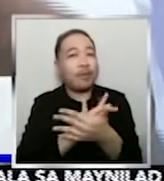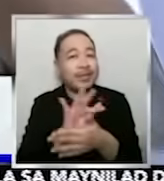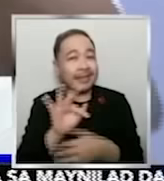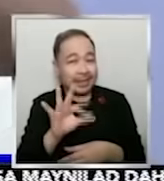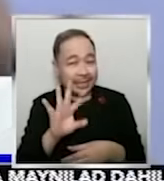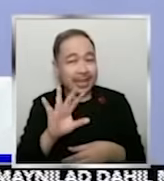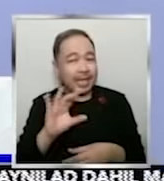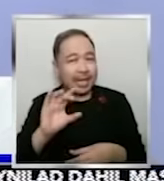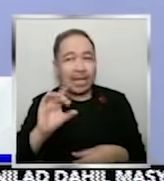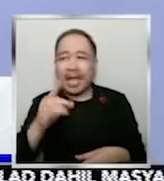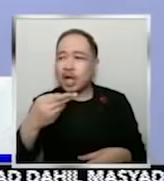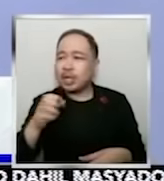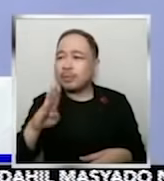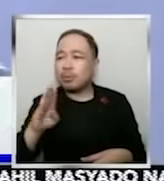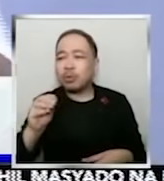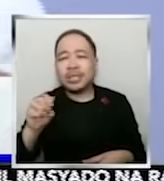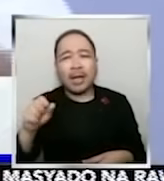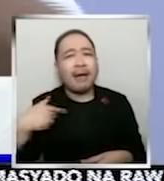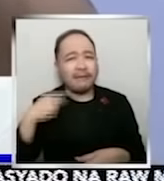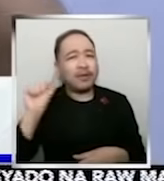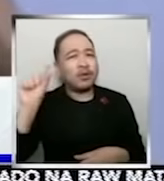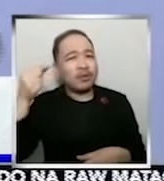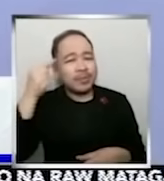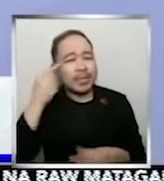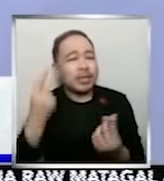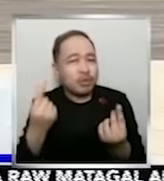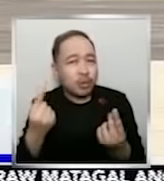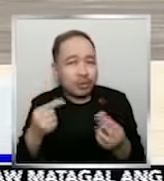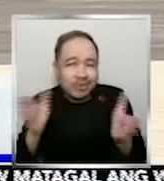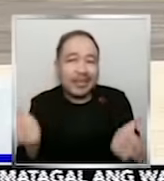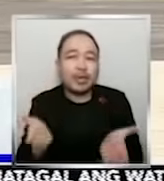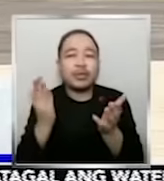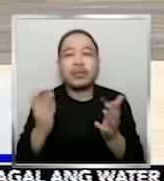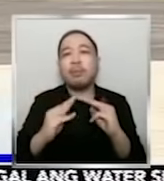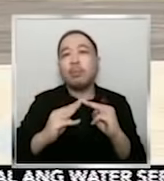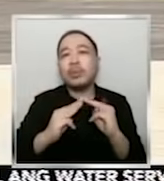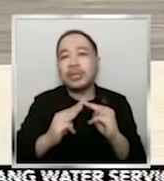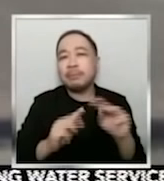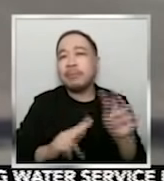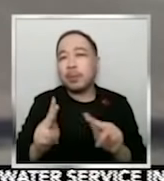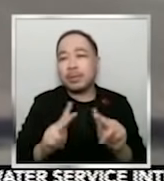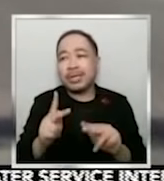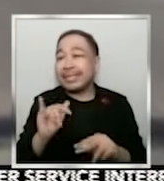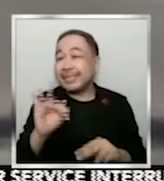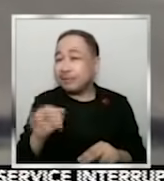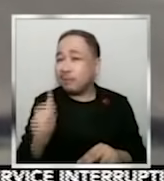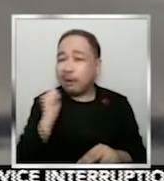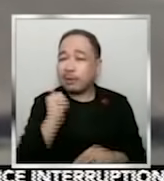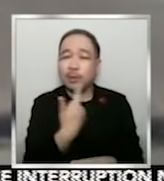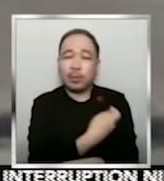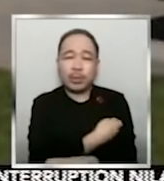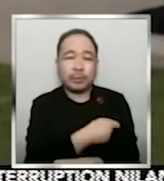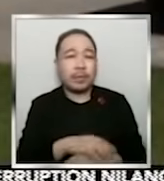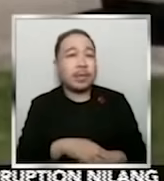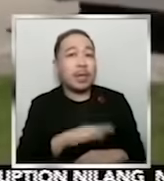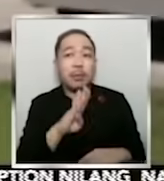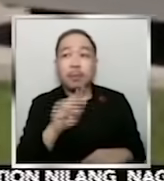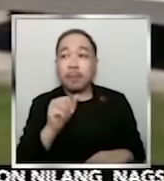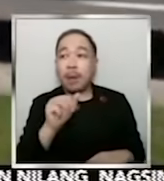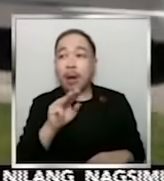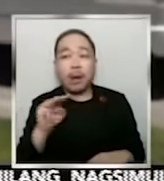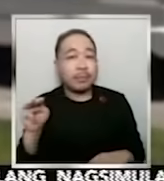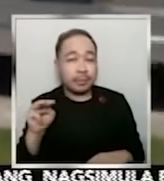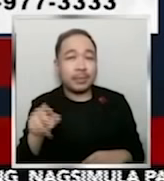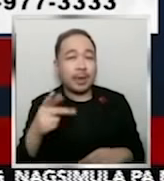para hikayatin ng mga kapatid nating Muslim na ayaw pa rin magpabakuna. Farm region ng Mindanao, ng Muslim Mindanao,